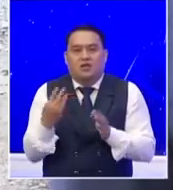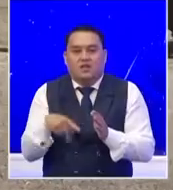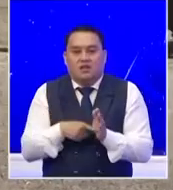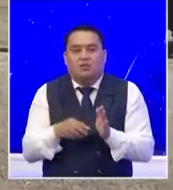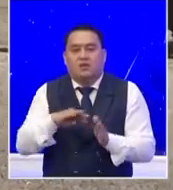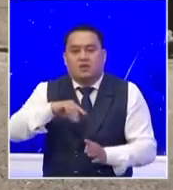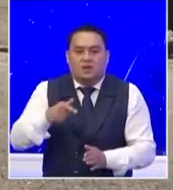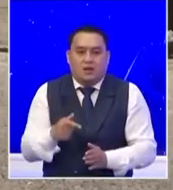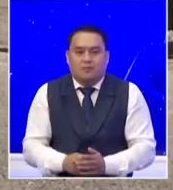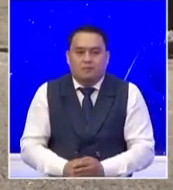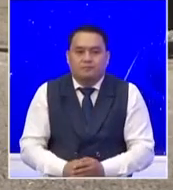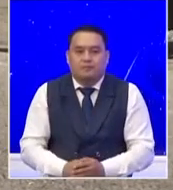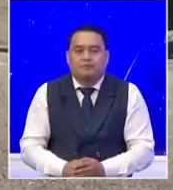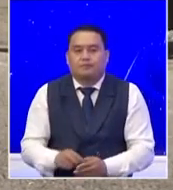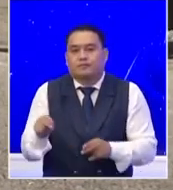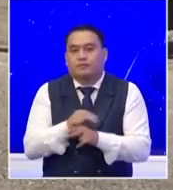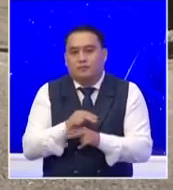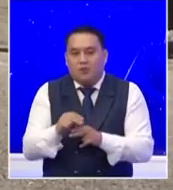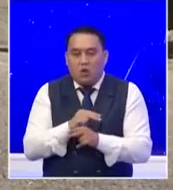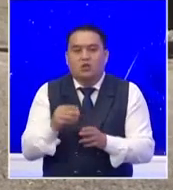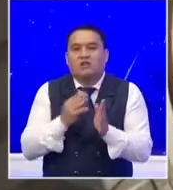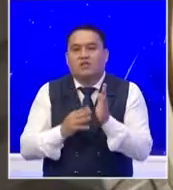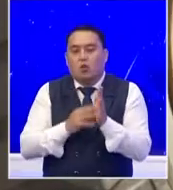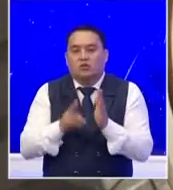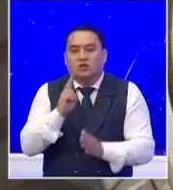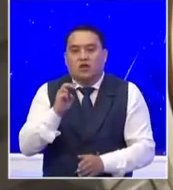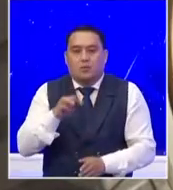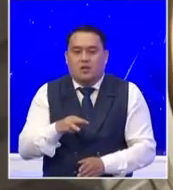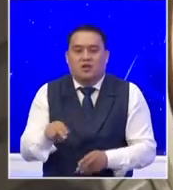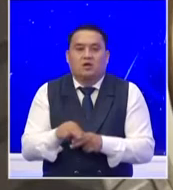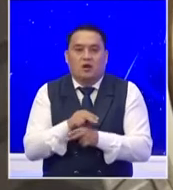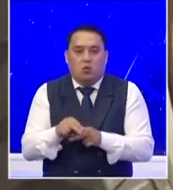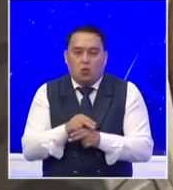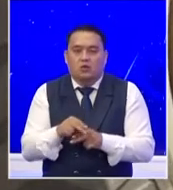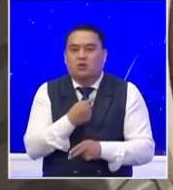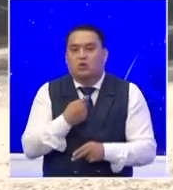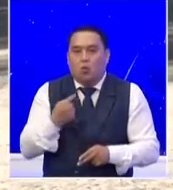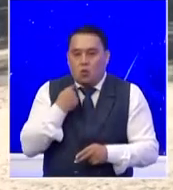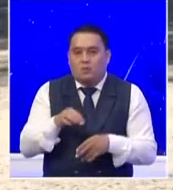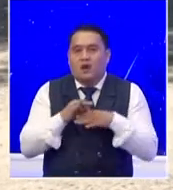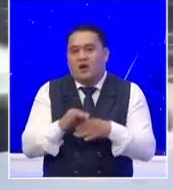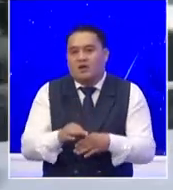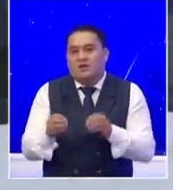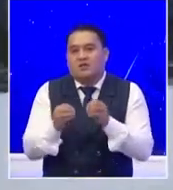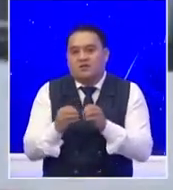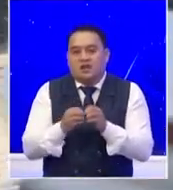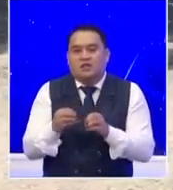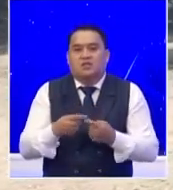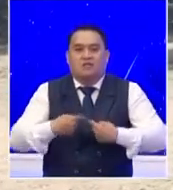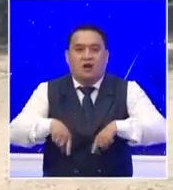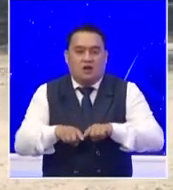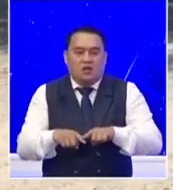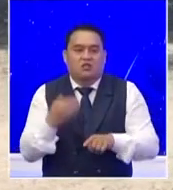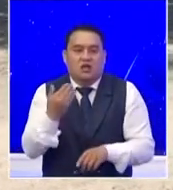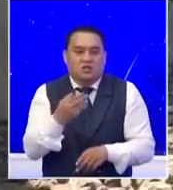тенге. Всего в нынешнем году отремонтируют почти 90 километров дорог. Реконструкцию в областном центре ведут более 10 подрядных